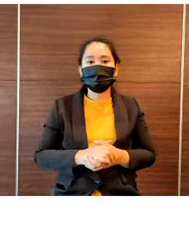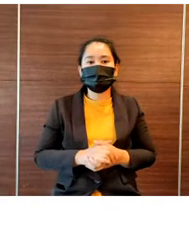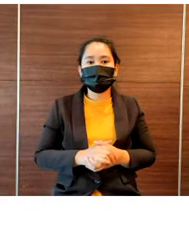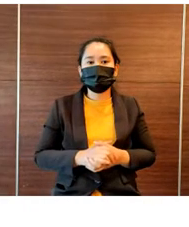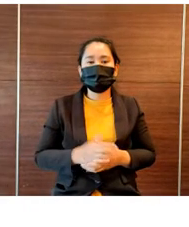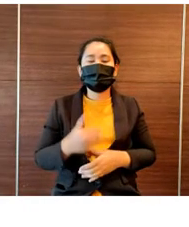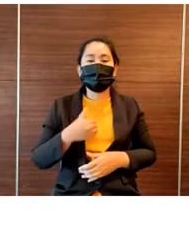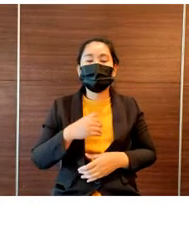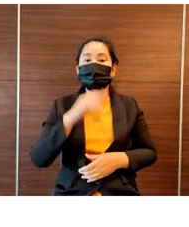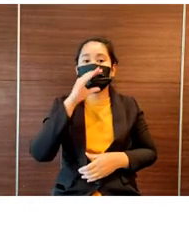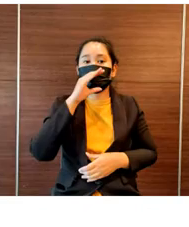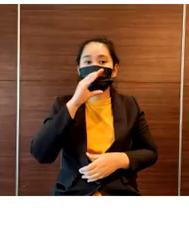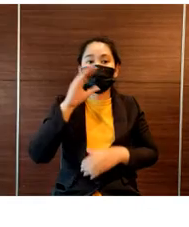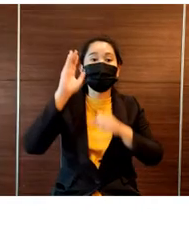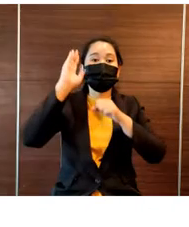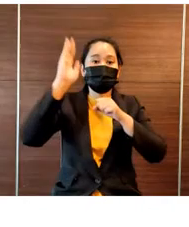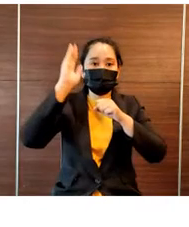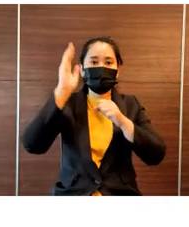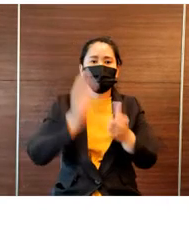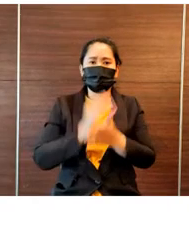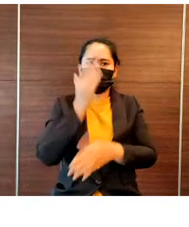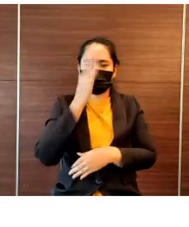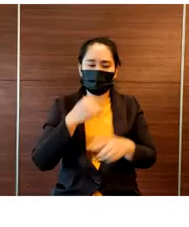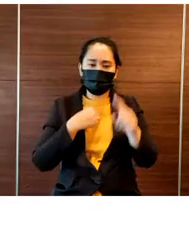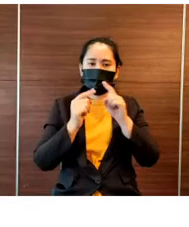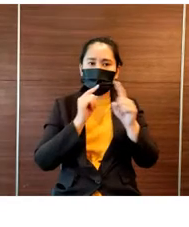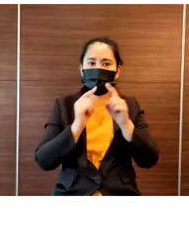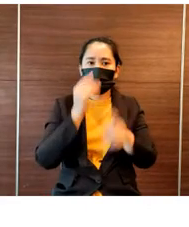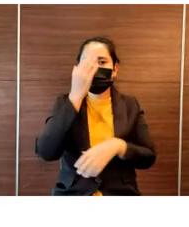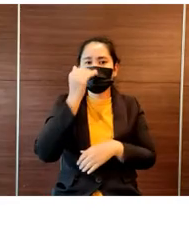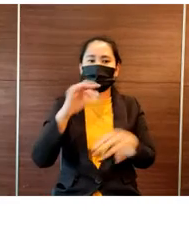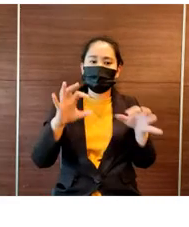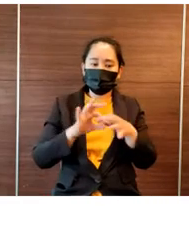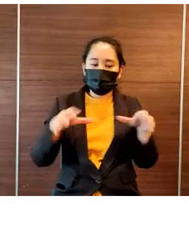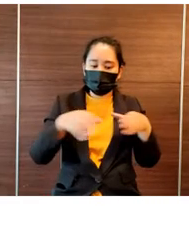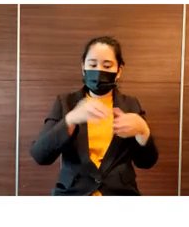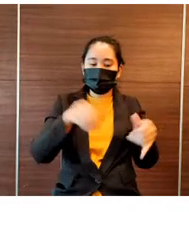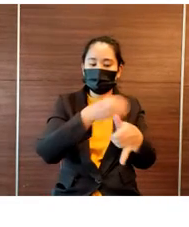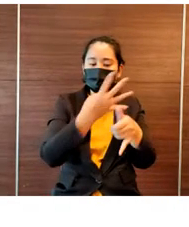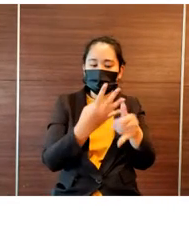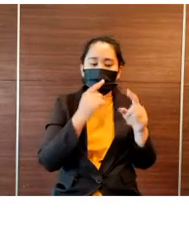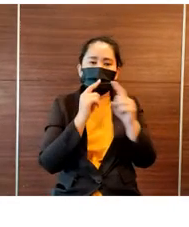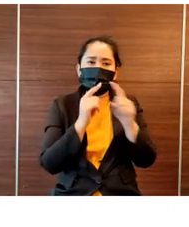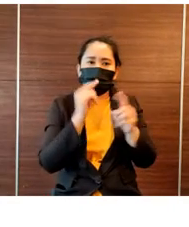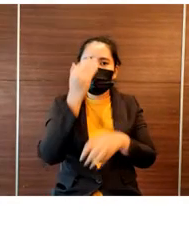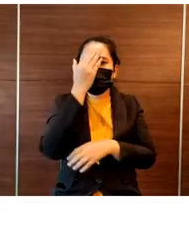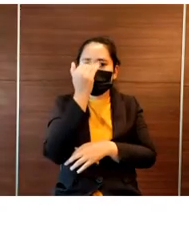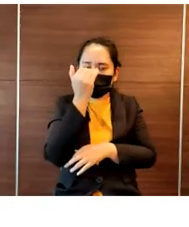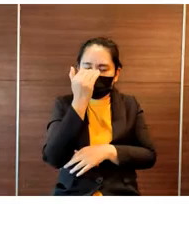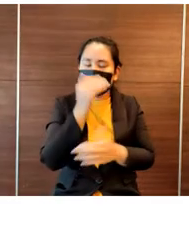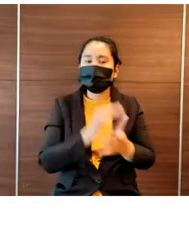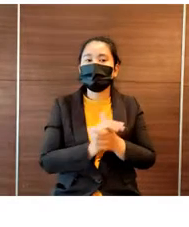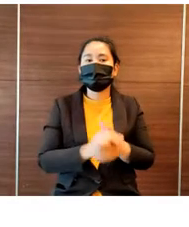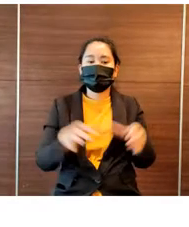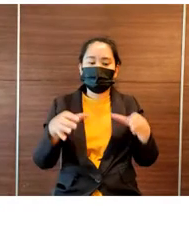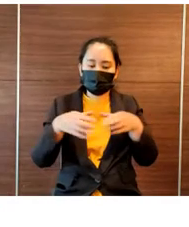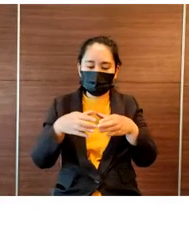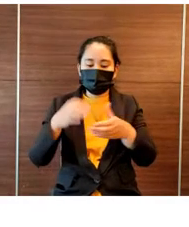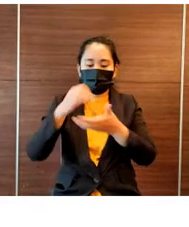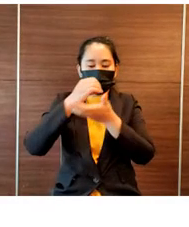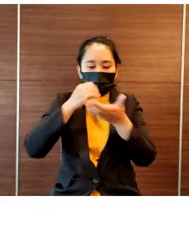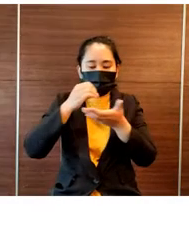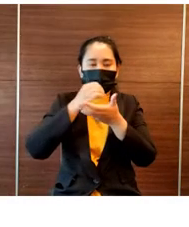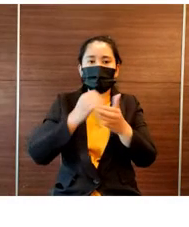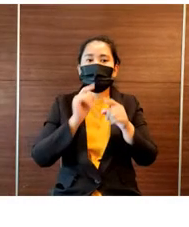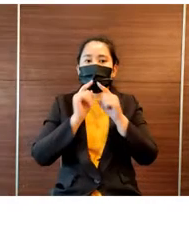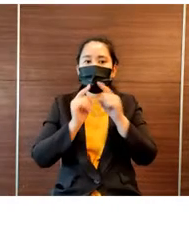าพูดให้ฟังนะคะว่าทำไมเราต้องมาคุยกันถึงเรื่องของความหลากหลายทางเพศ และทำไมเราต้องมาคุยเรื่องของยาเสพติดใน